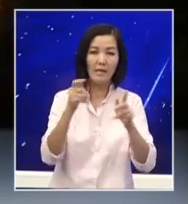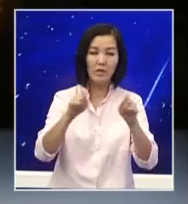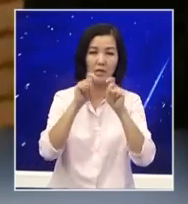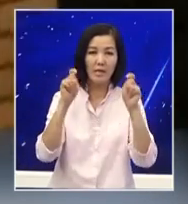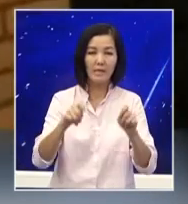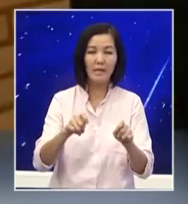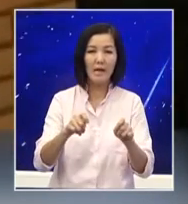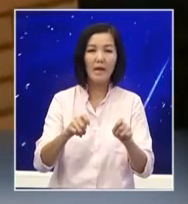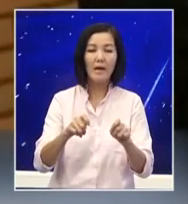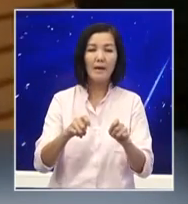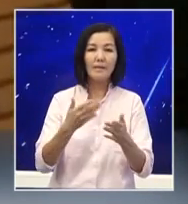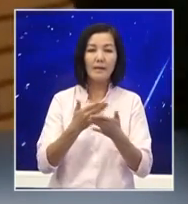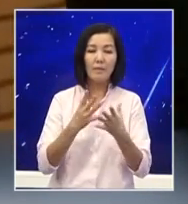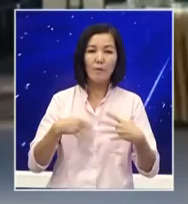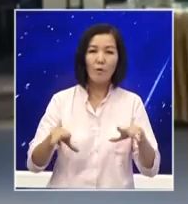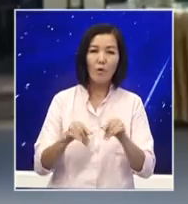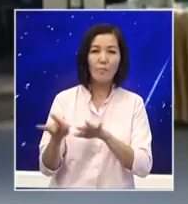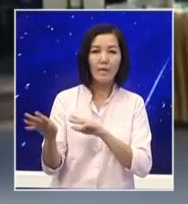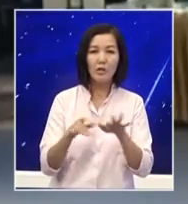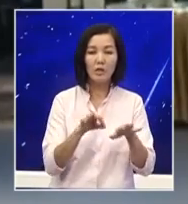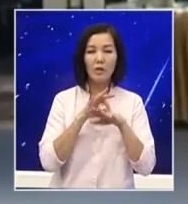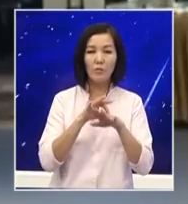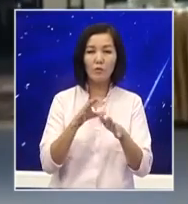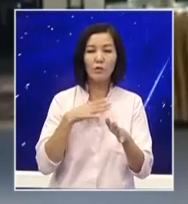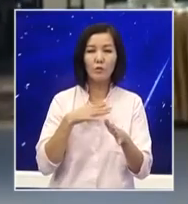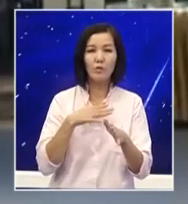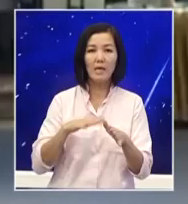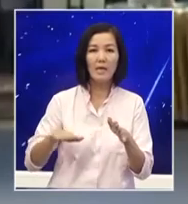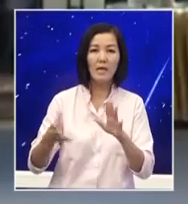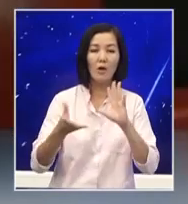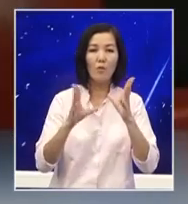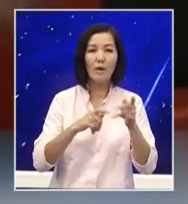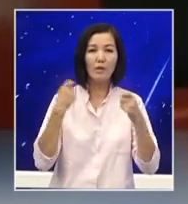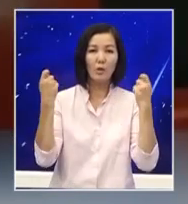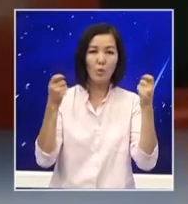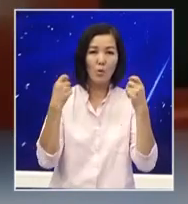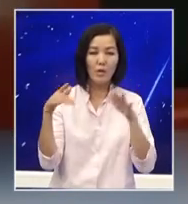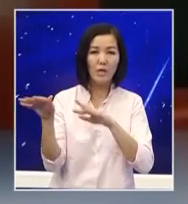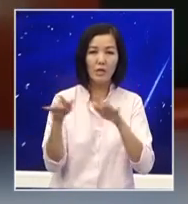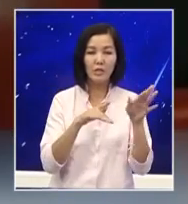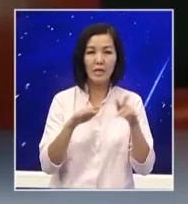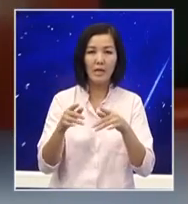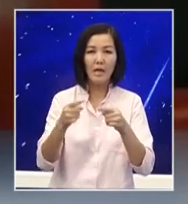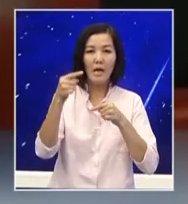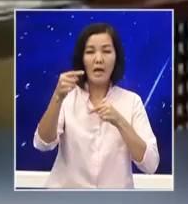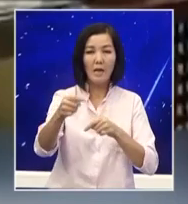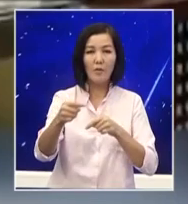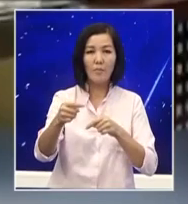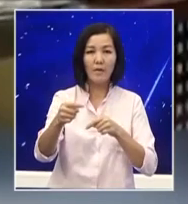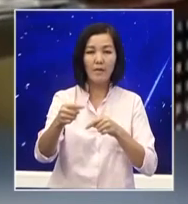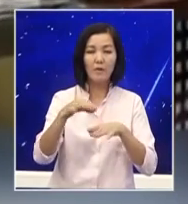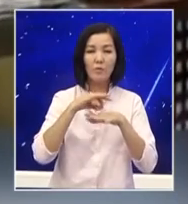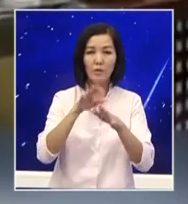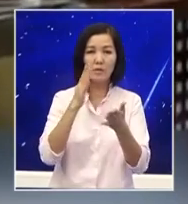зардап шекпеген аймақтарда қоғамдық іс-шаралар ұйымдастырылды. Ел аумағында той-томалақта әлеуметтік арақашықтықтың сақталуымен